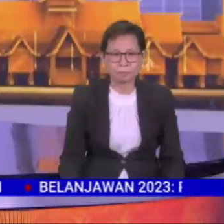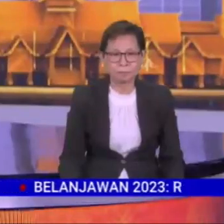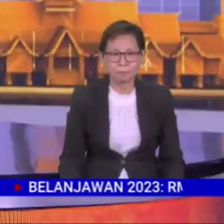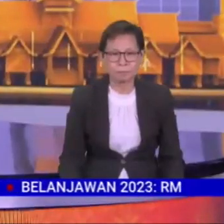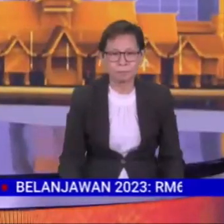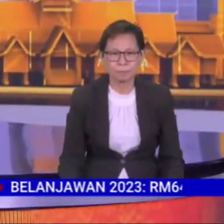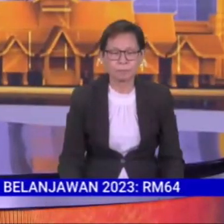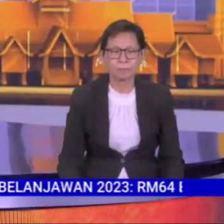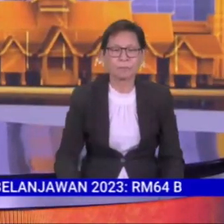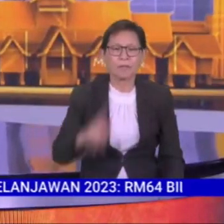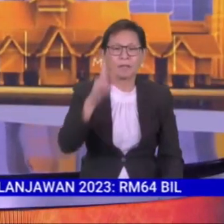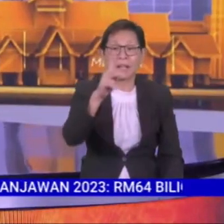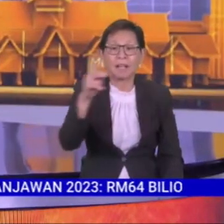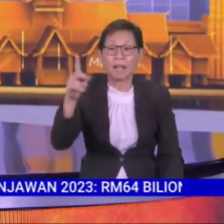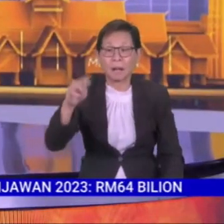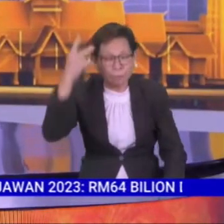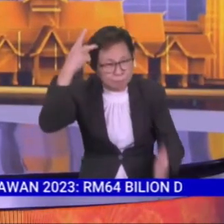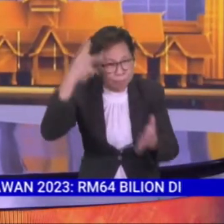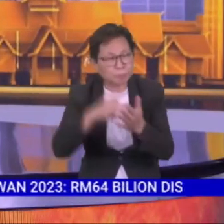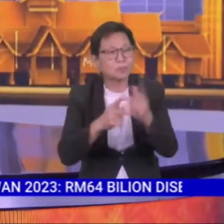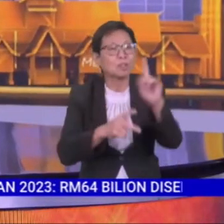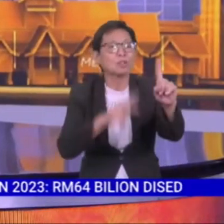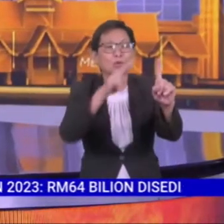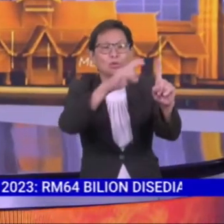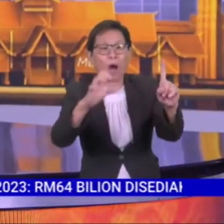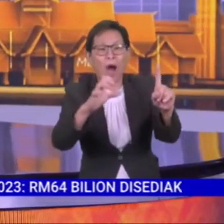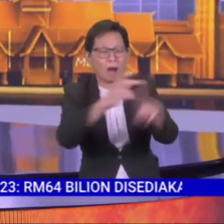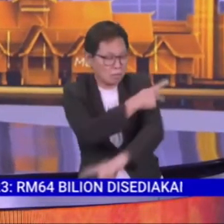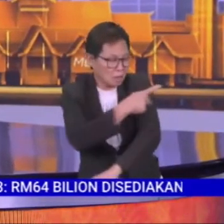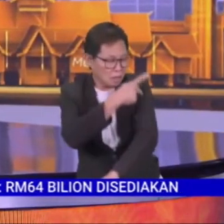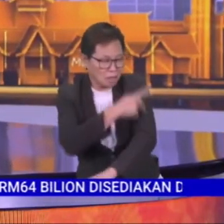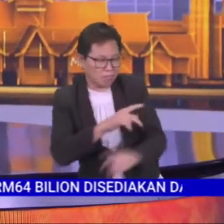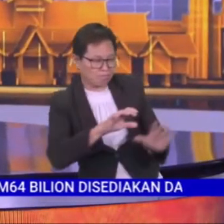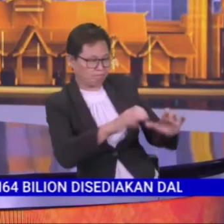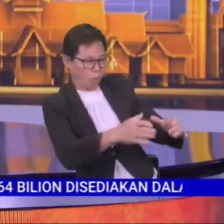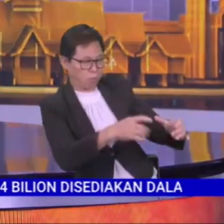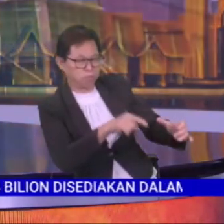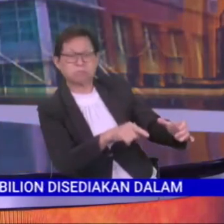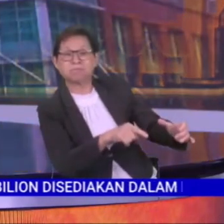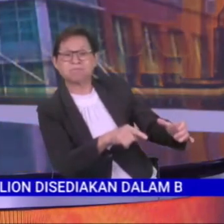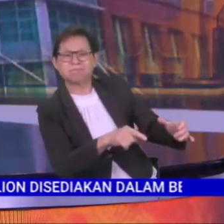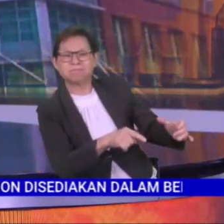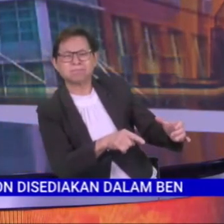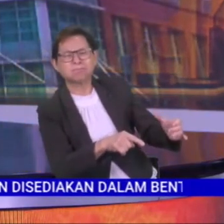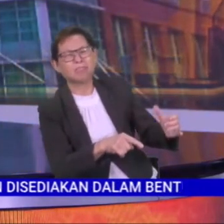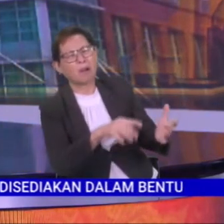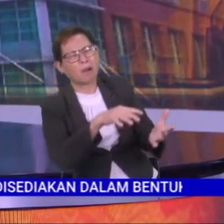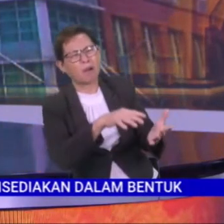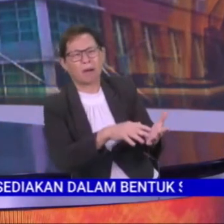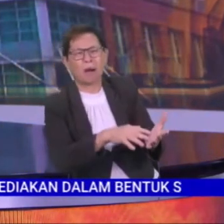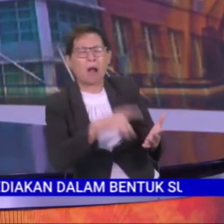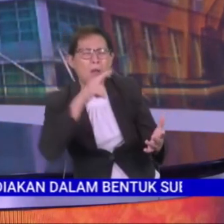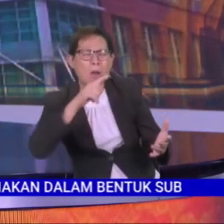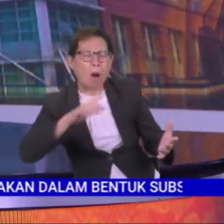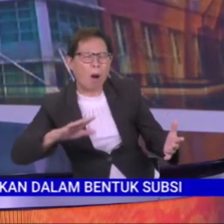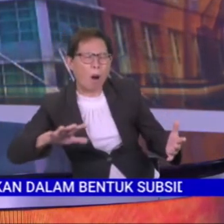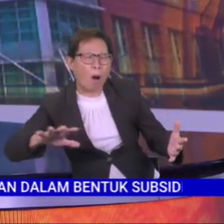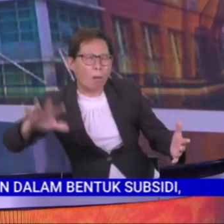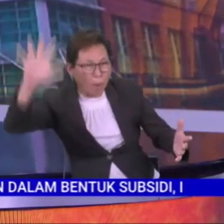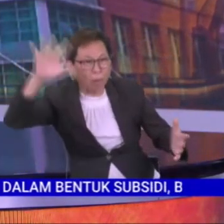gemetaran kesehatan mengenal pasti 1200 klinik kesehatan yang diklasifikasikan sebagai daif di seluruh negara